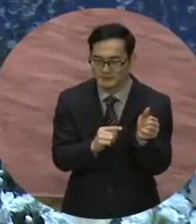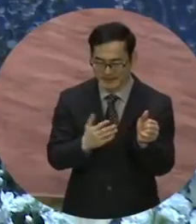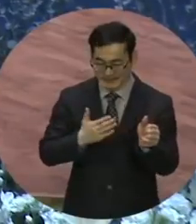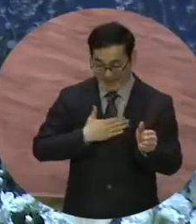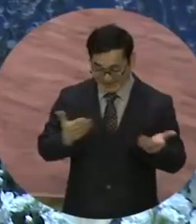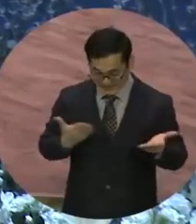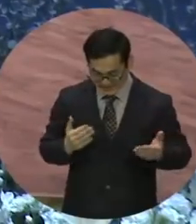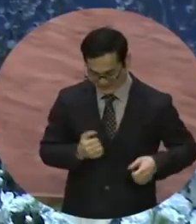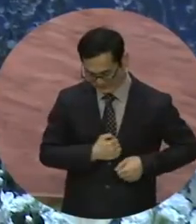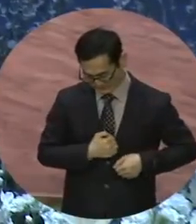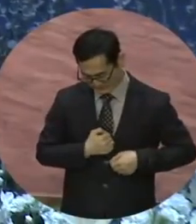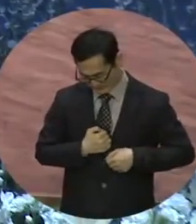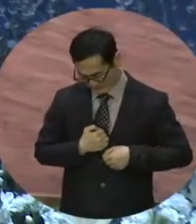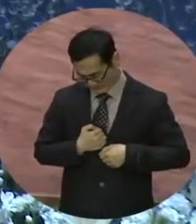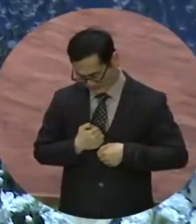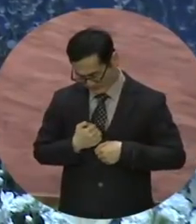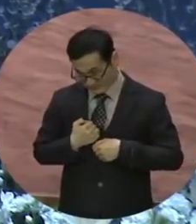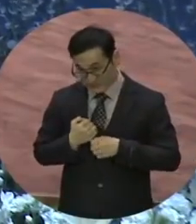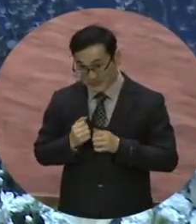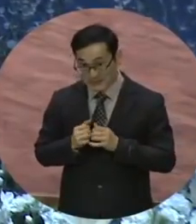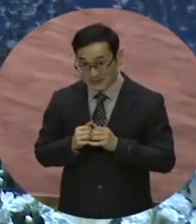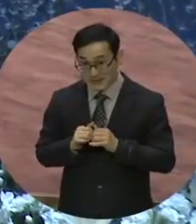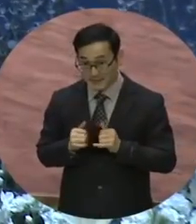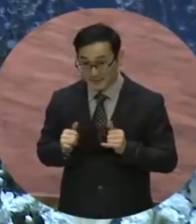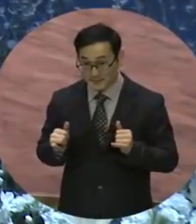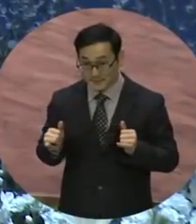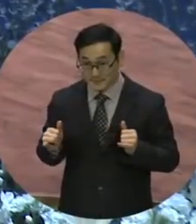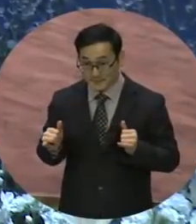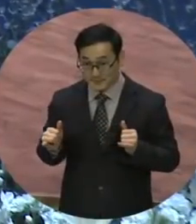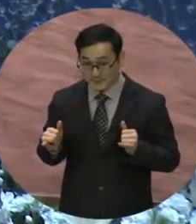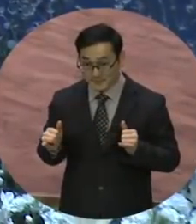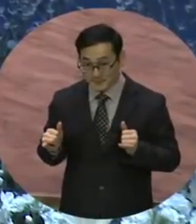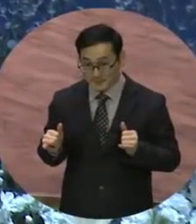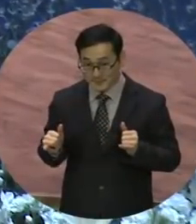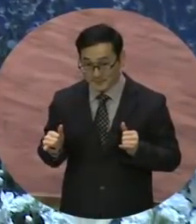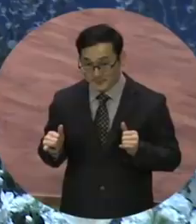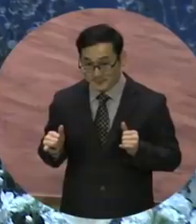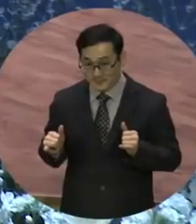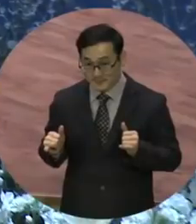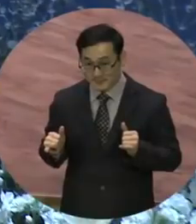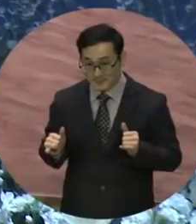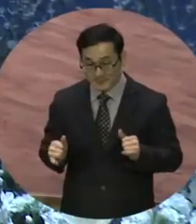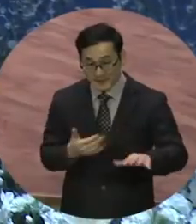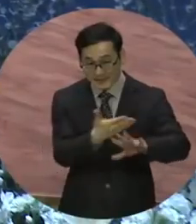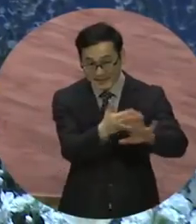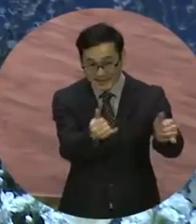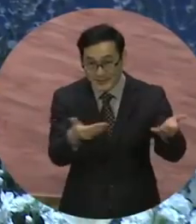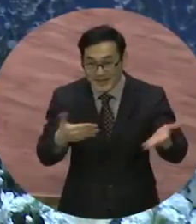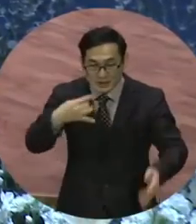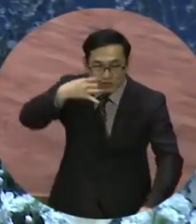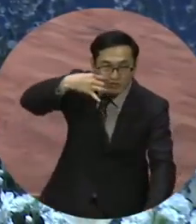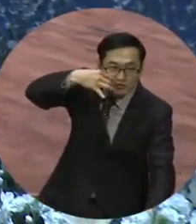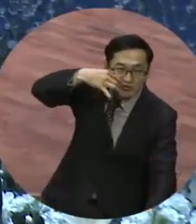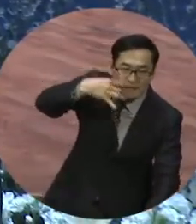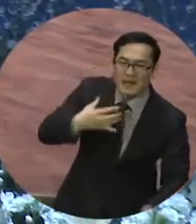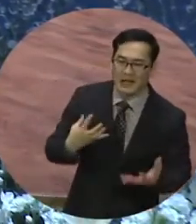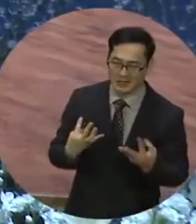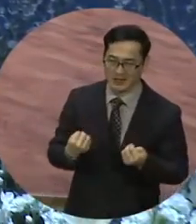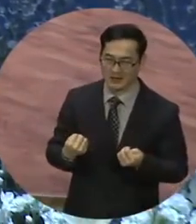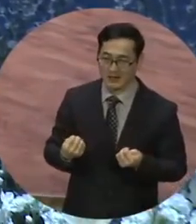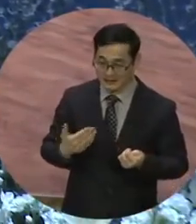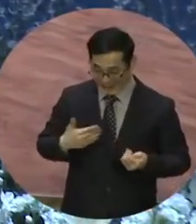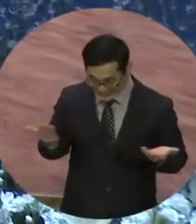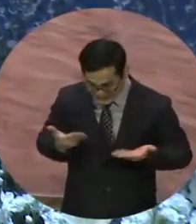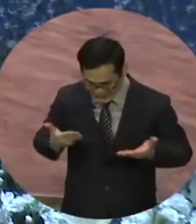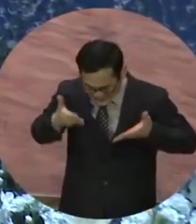태만하고 있는 사람은 대개 남의 일에 흥미를 많이 느낀다 그랬어요. 자기 일에